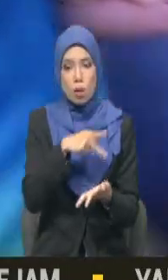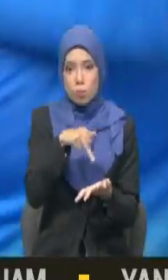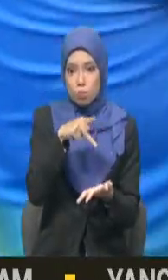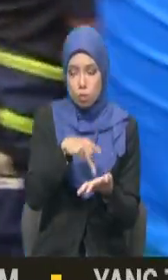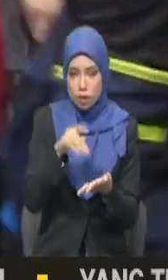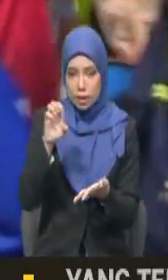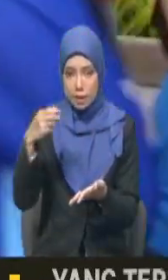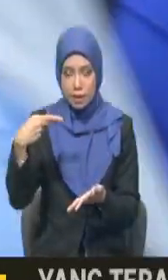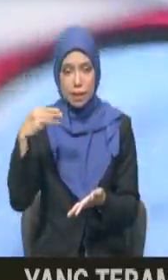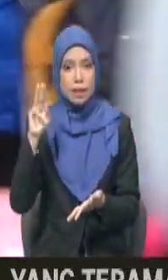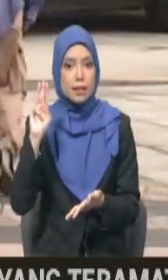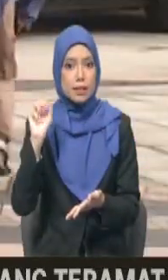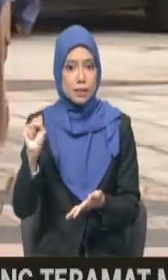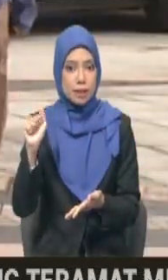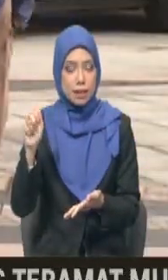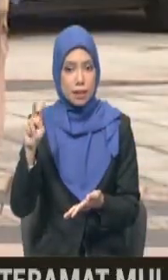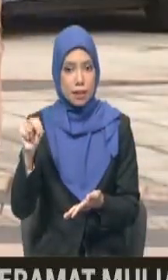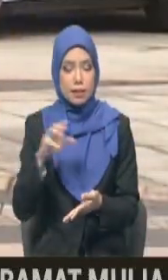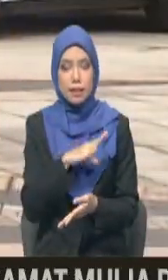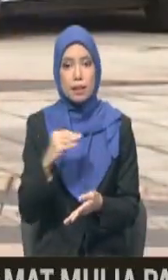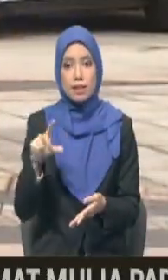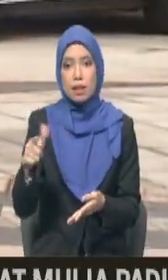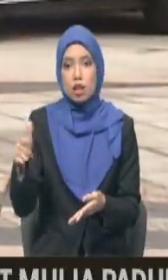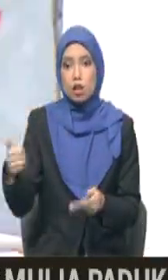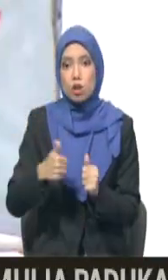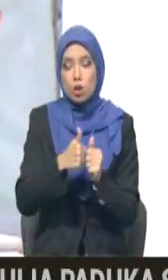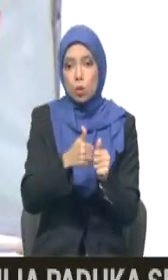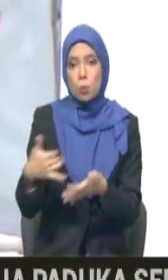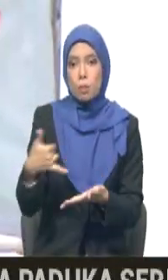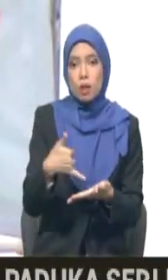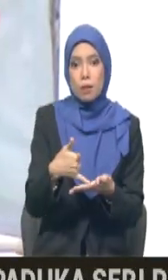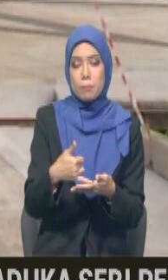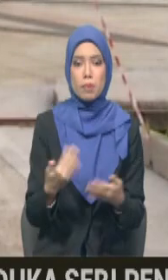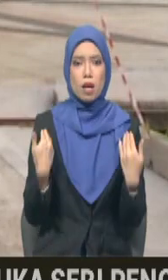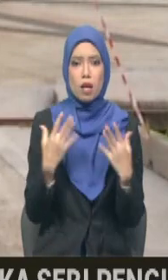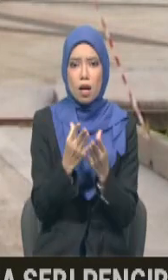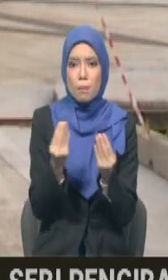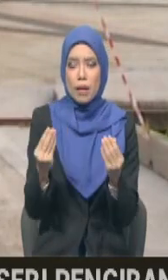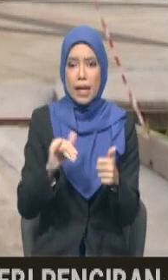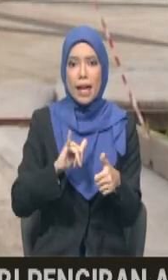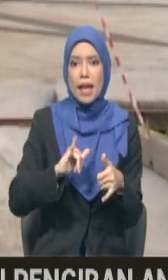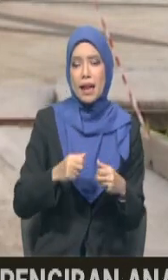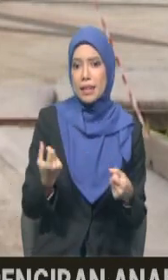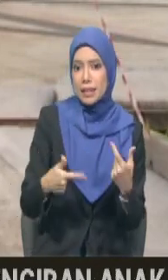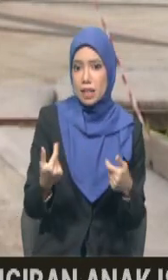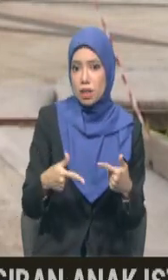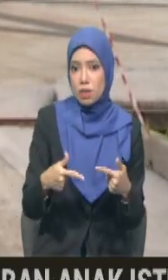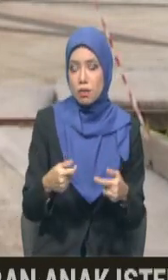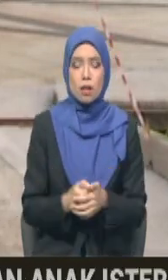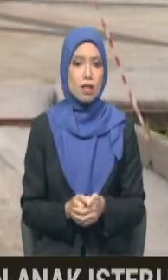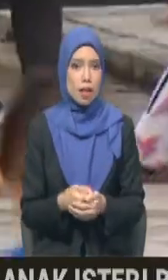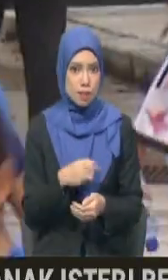Ihsan al-amirah al-hajah Maryam karnival dimeriahkan dengan pelbagai aktiviti permainan dan